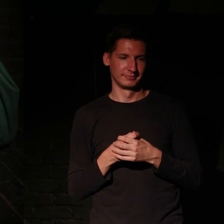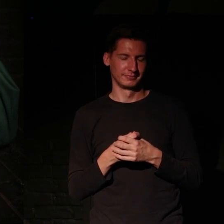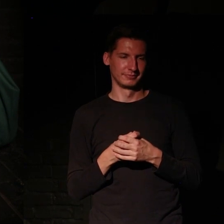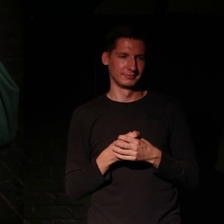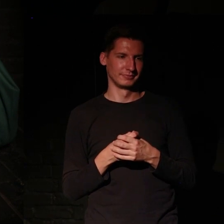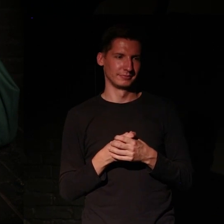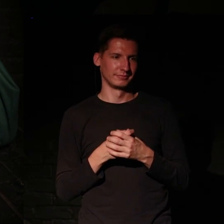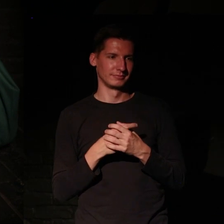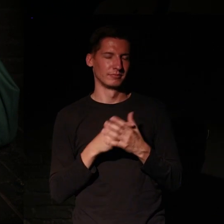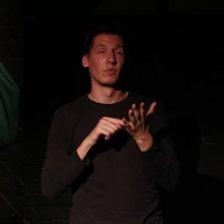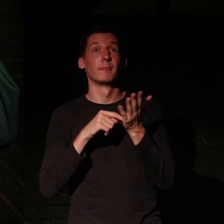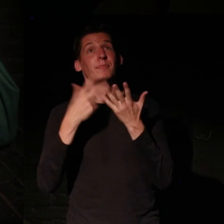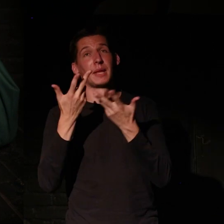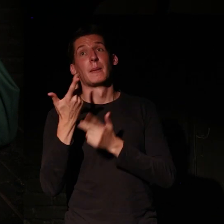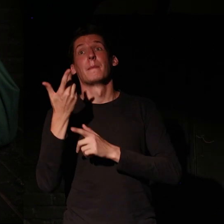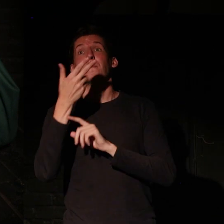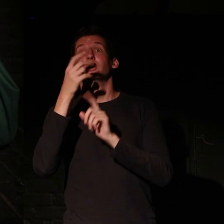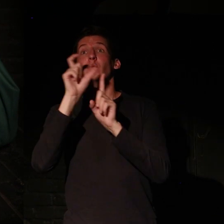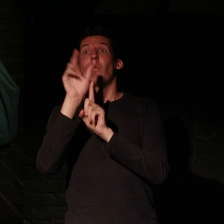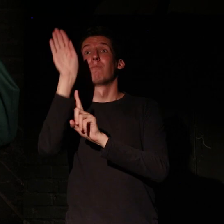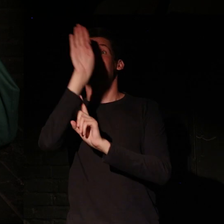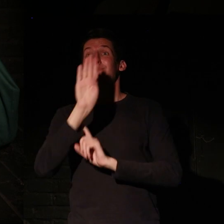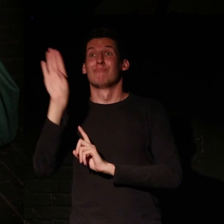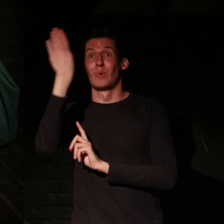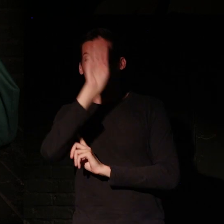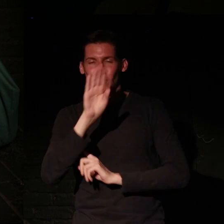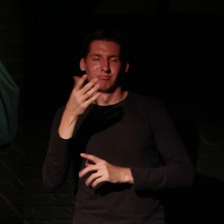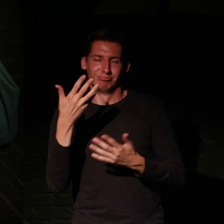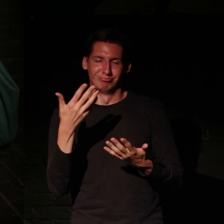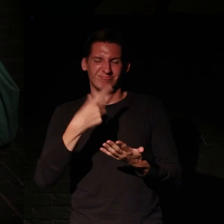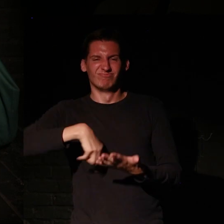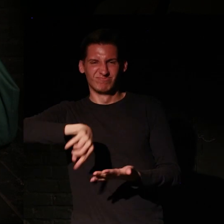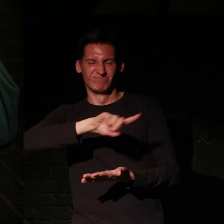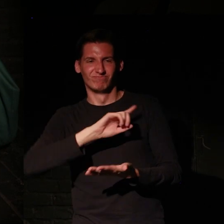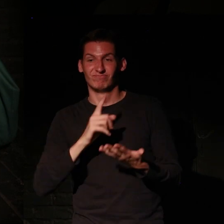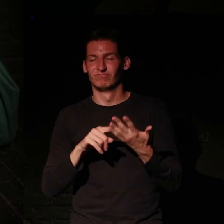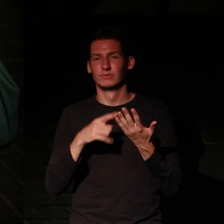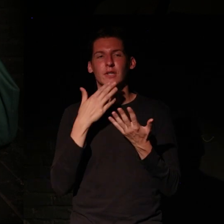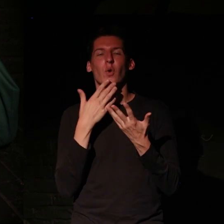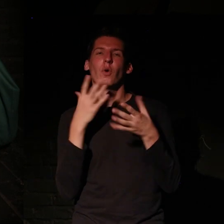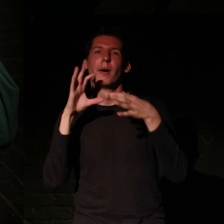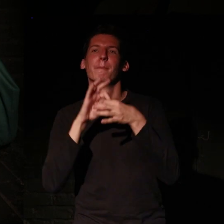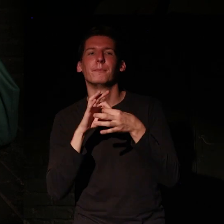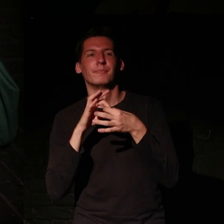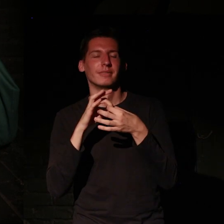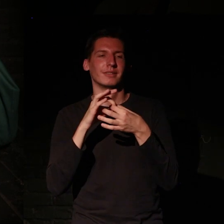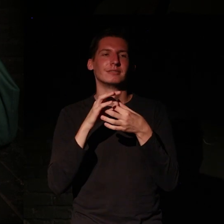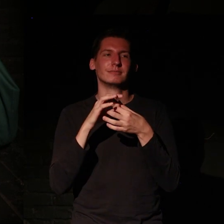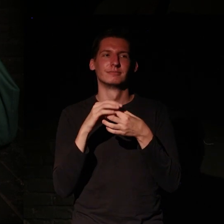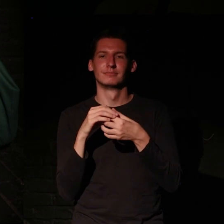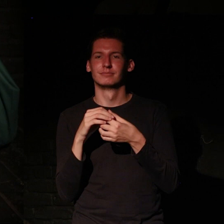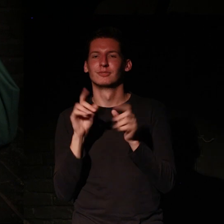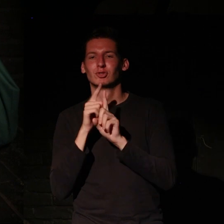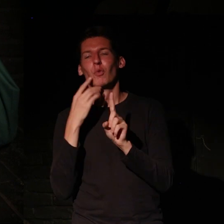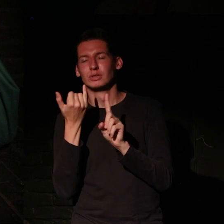No, o Bogu mówi się, tak? Używając takich określeń rzeczywiście